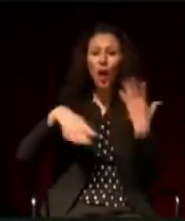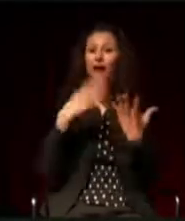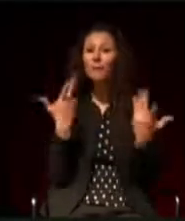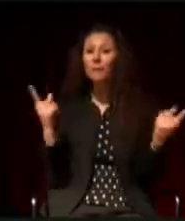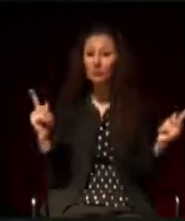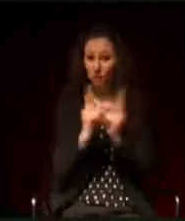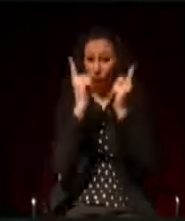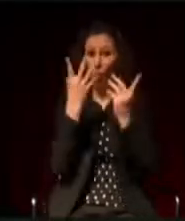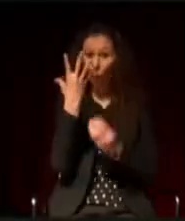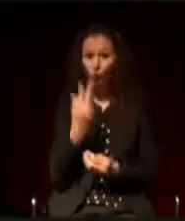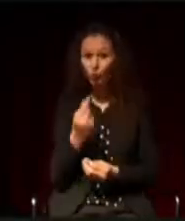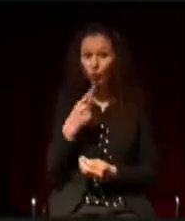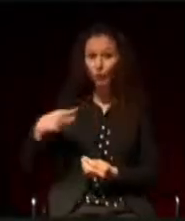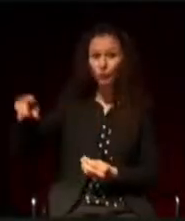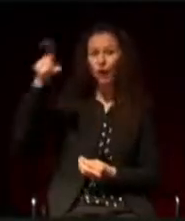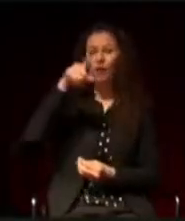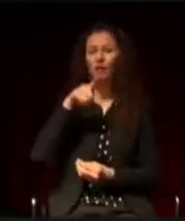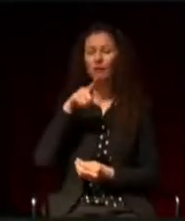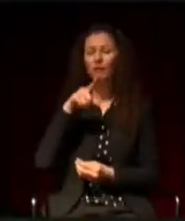ile karşılaşıldığında